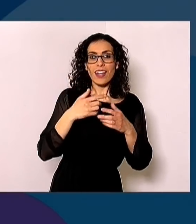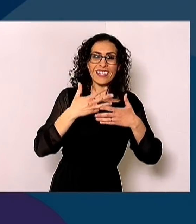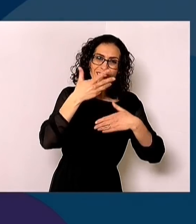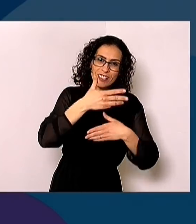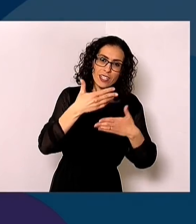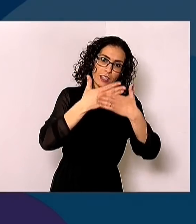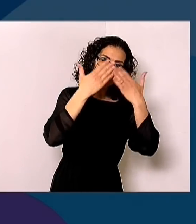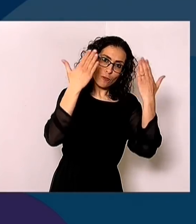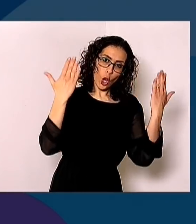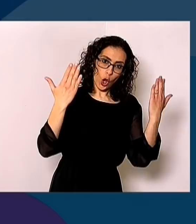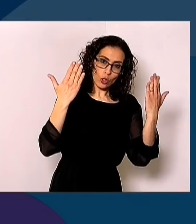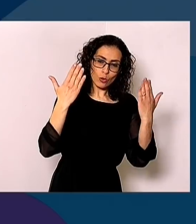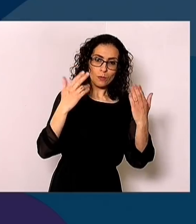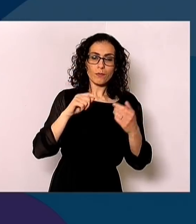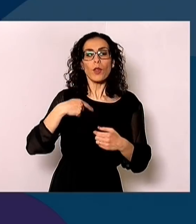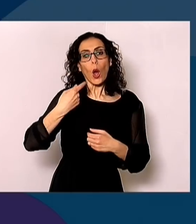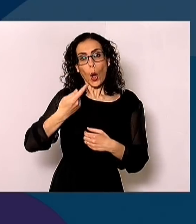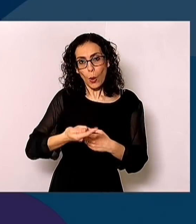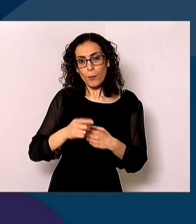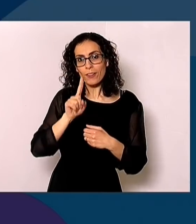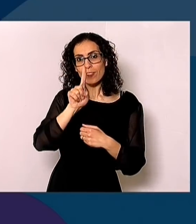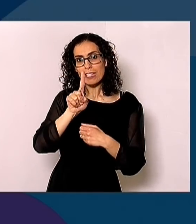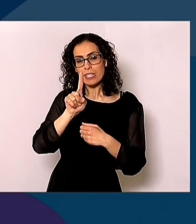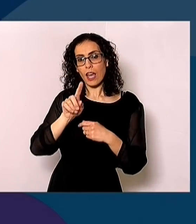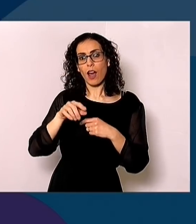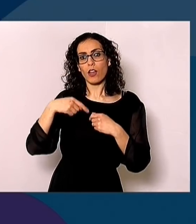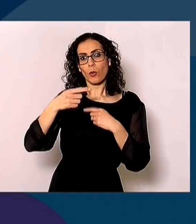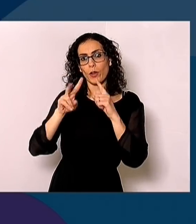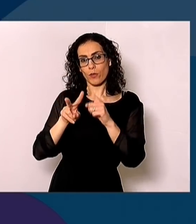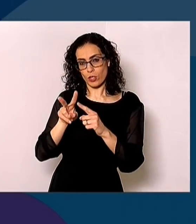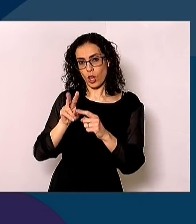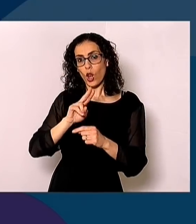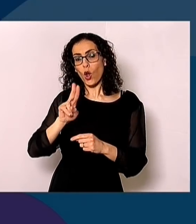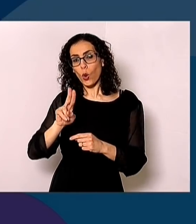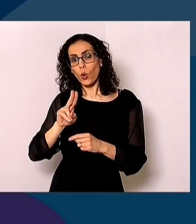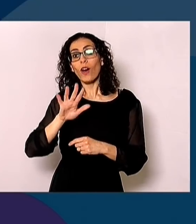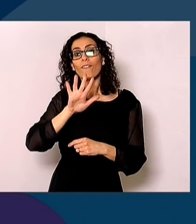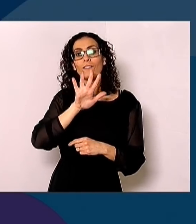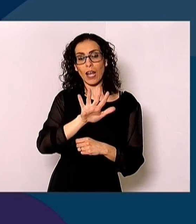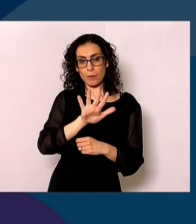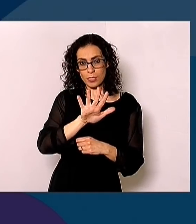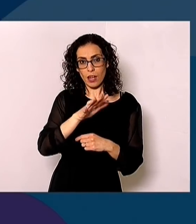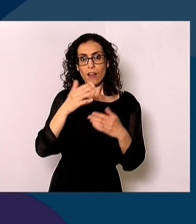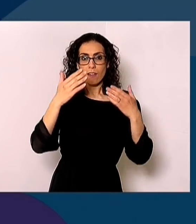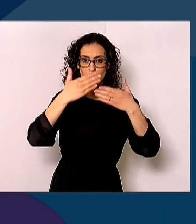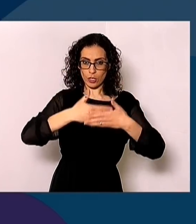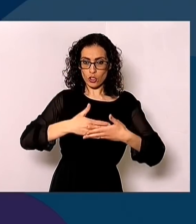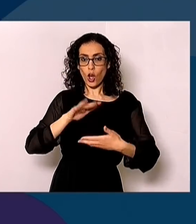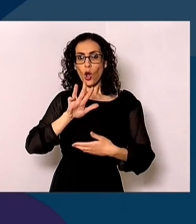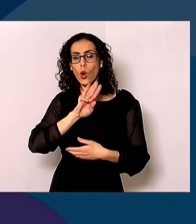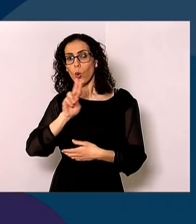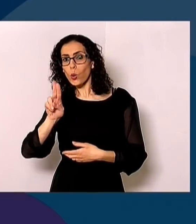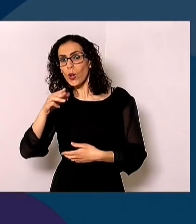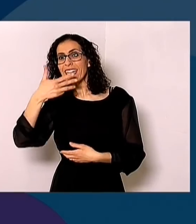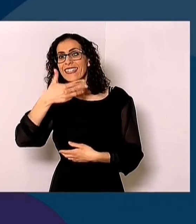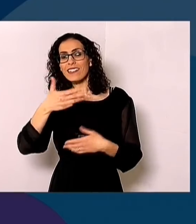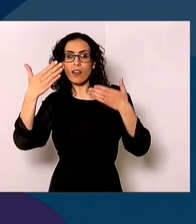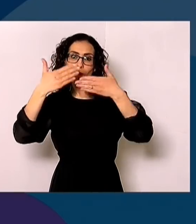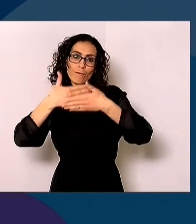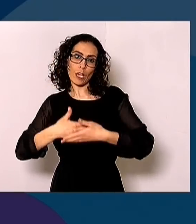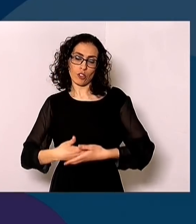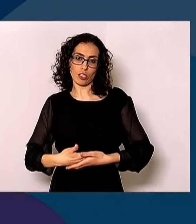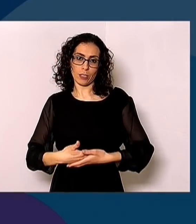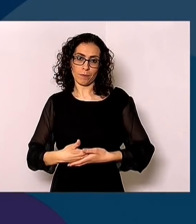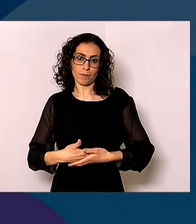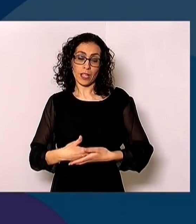ta' filgħodu, nagħmlu test run oħra fis-sija, oħra fil-5 u oħra fid-9 ta' billejl. Rridu ftakru dan l-informazzjoni